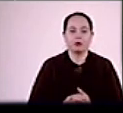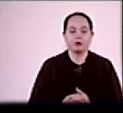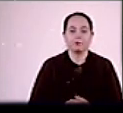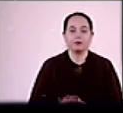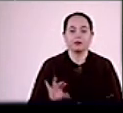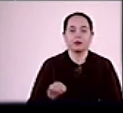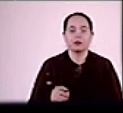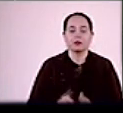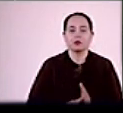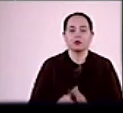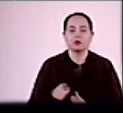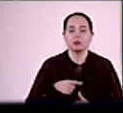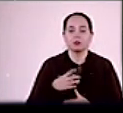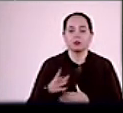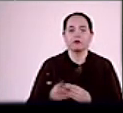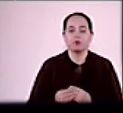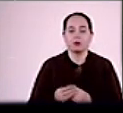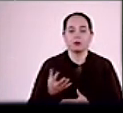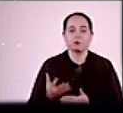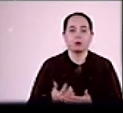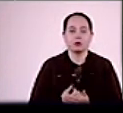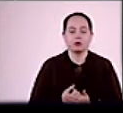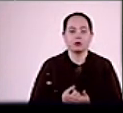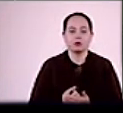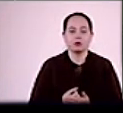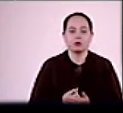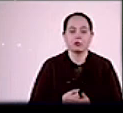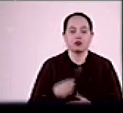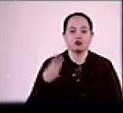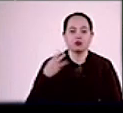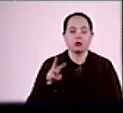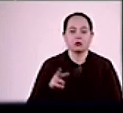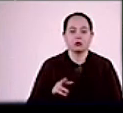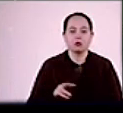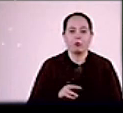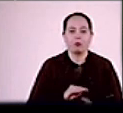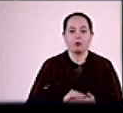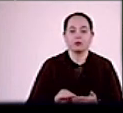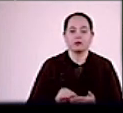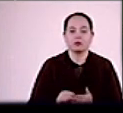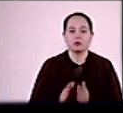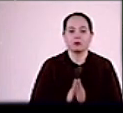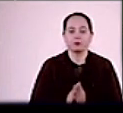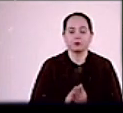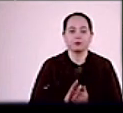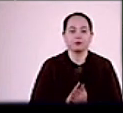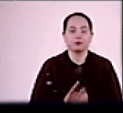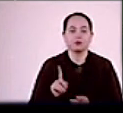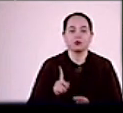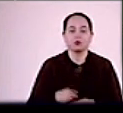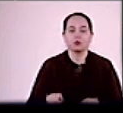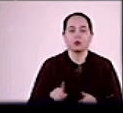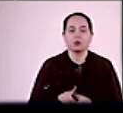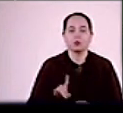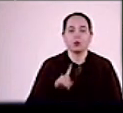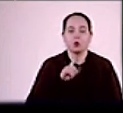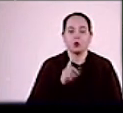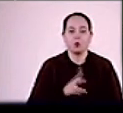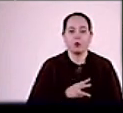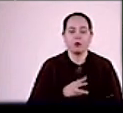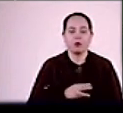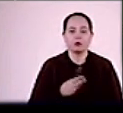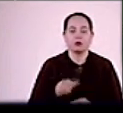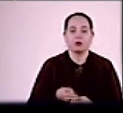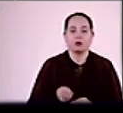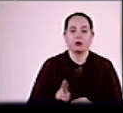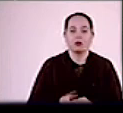И начнем мы с вами с определения жанра произведения. Запишите, пожалуйста, что же такое роман?